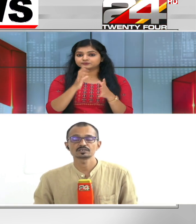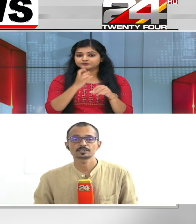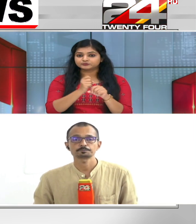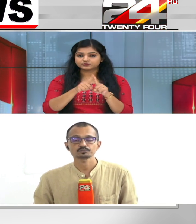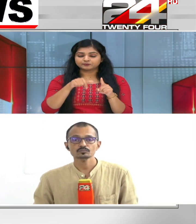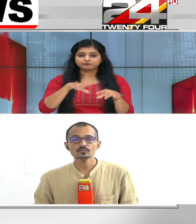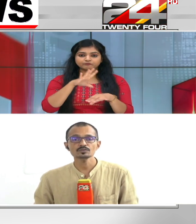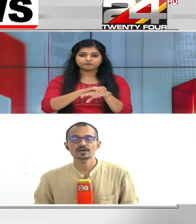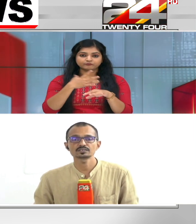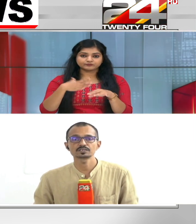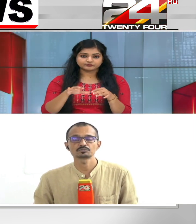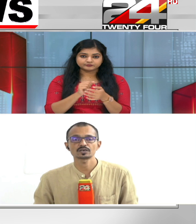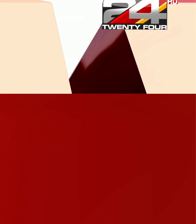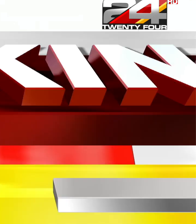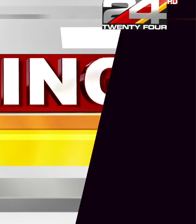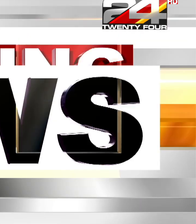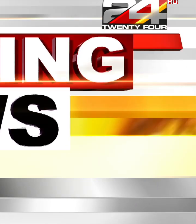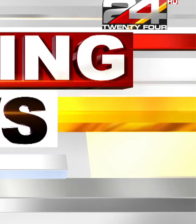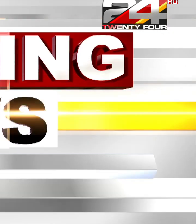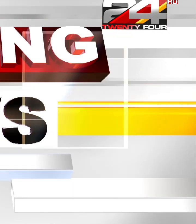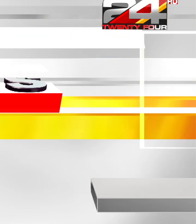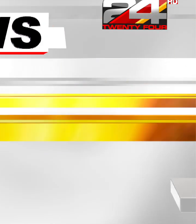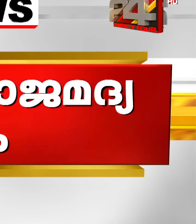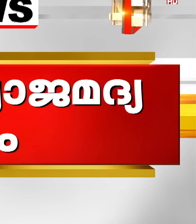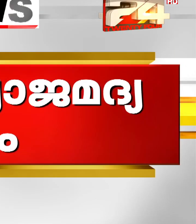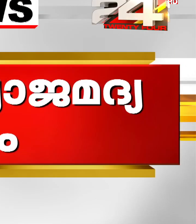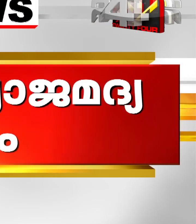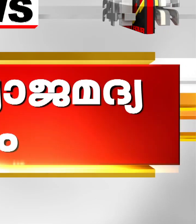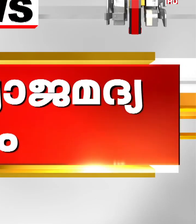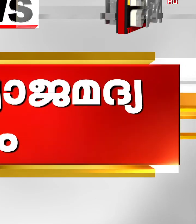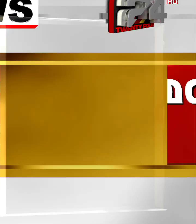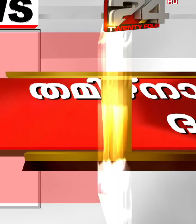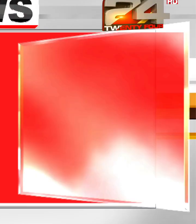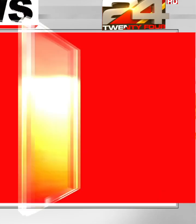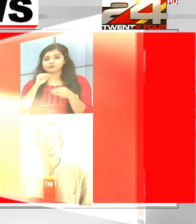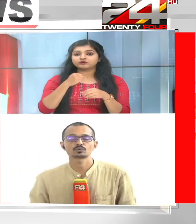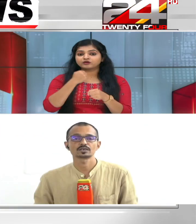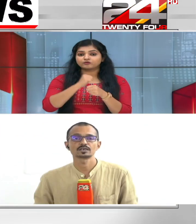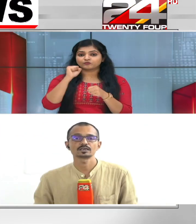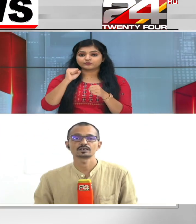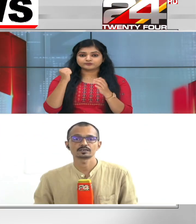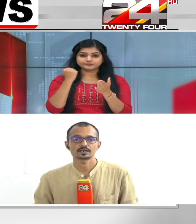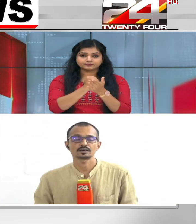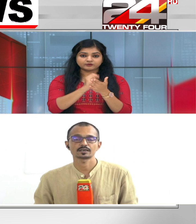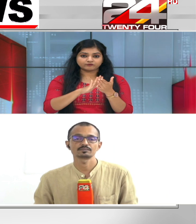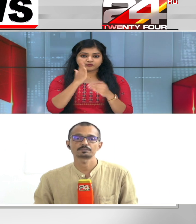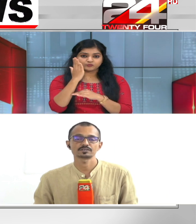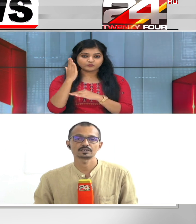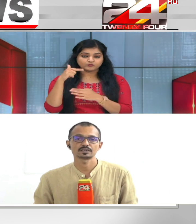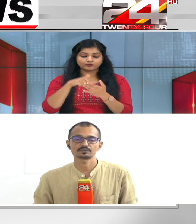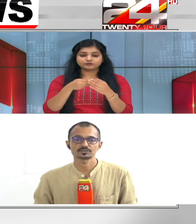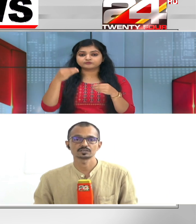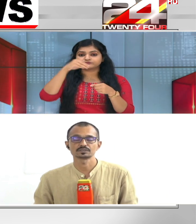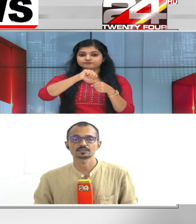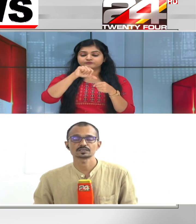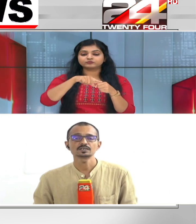ചെയ്യുന്നത് വ്യാജമദ്യം ഉണ്ടാക്കി അത് സർക്കാർ നൽകുന്ന ബോട്ടിലുകളിൽ, സർക്കാരിൻ്റെ ലേബലുള്ള ബോട്ടിലുകളിൽ ആക്കി വിൽപ്പന ചെയ്യുകയാണ്